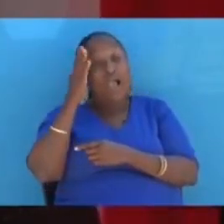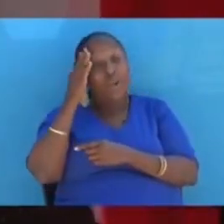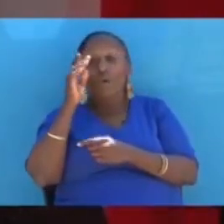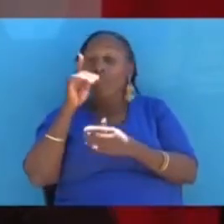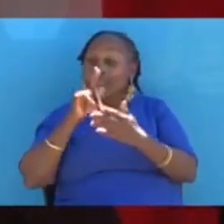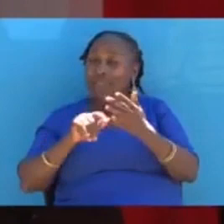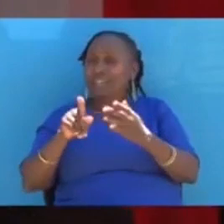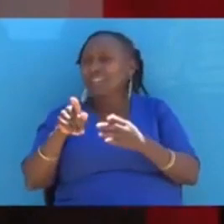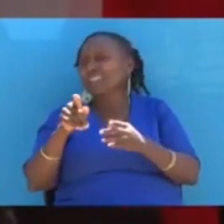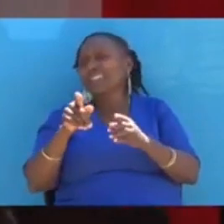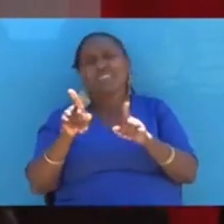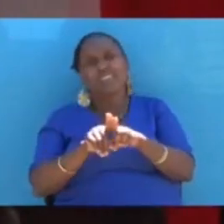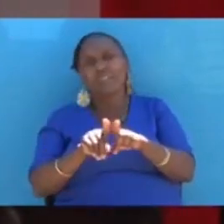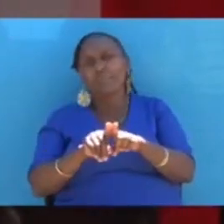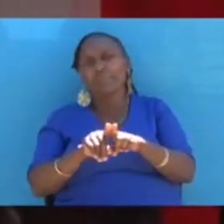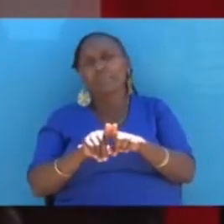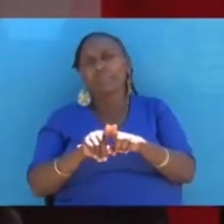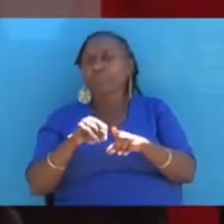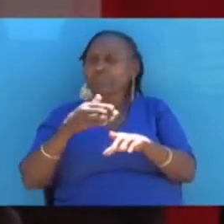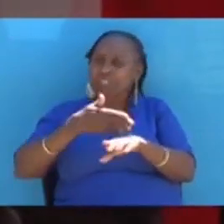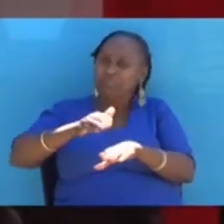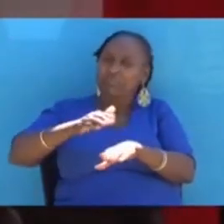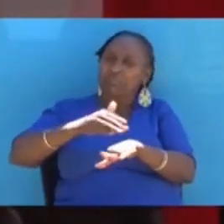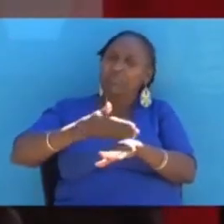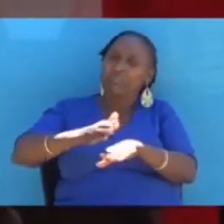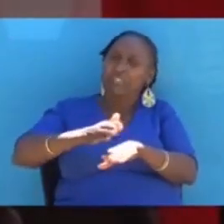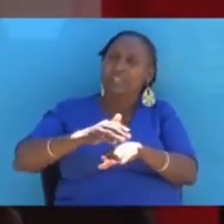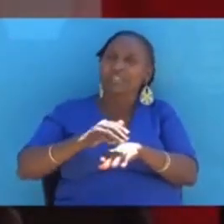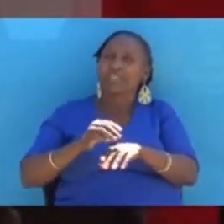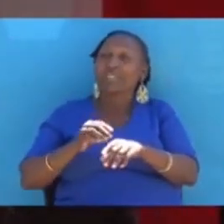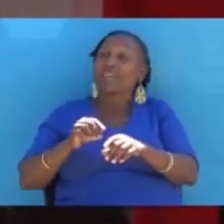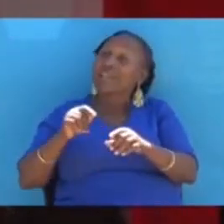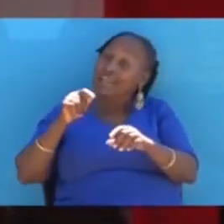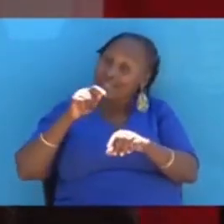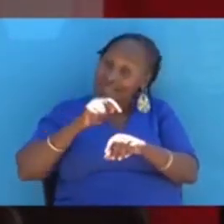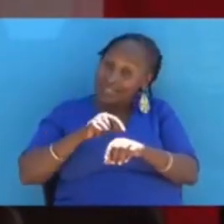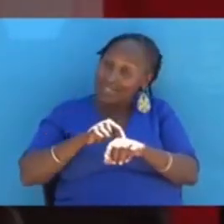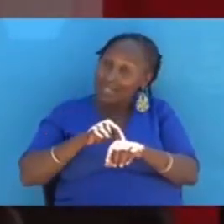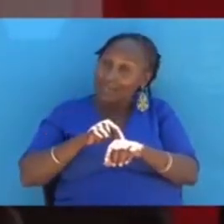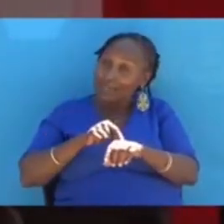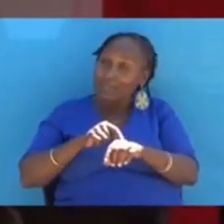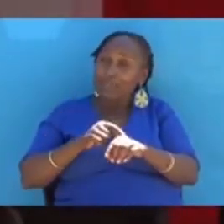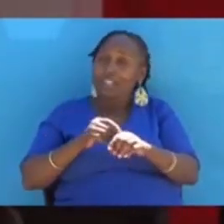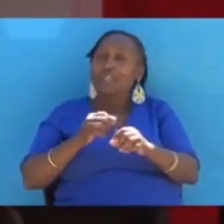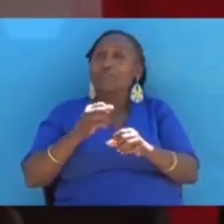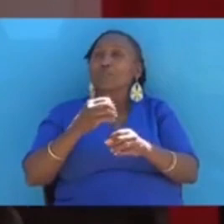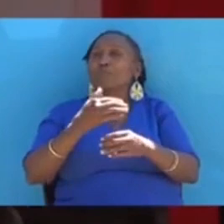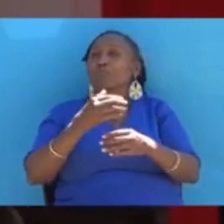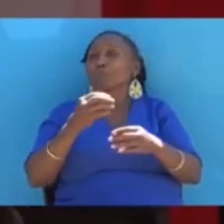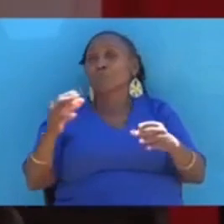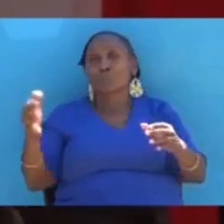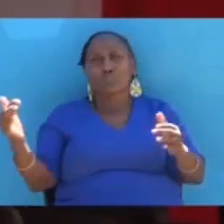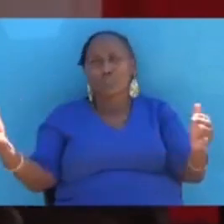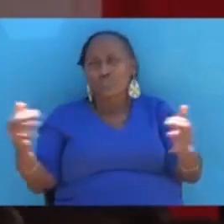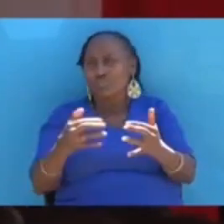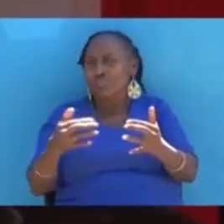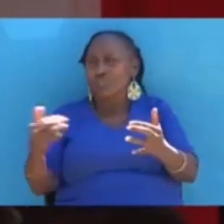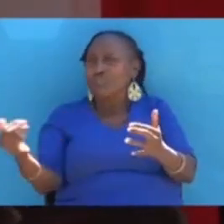Na akiunda serikali yake, akapanga maneno yenu sawasawa, akashirikisha